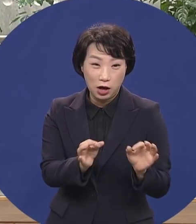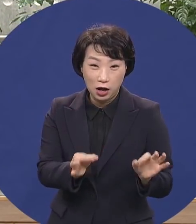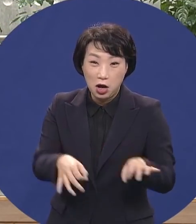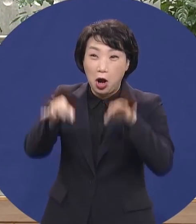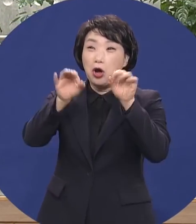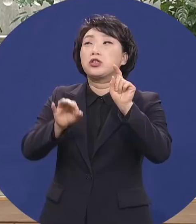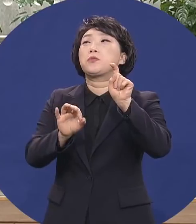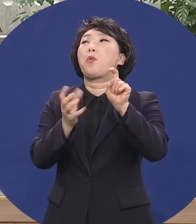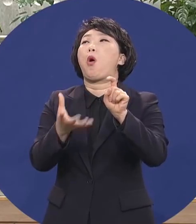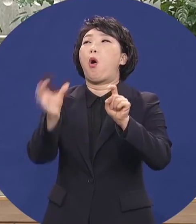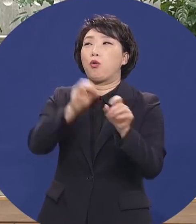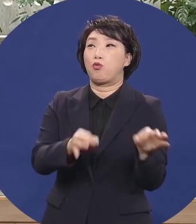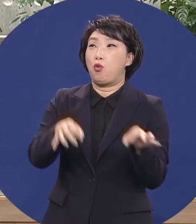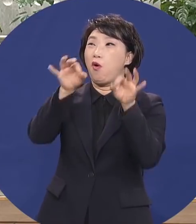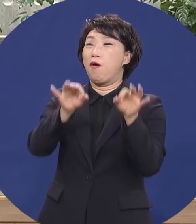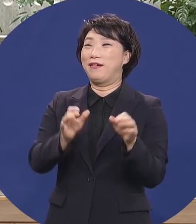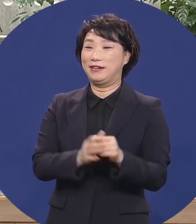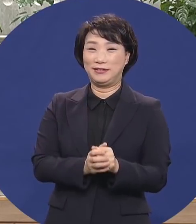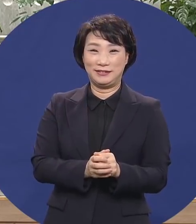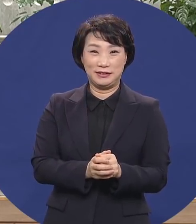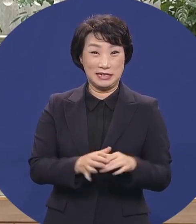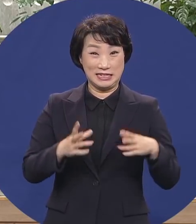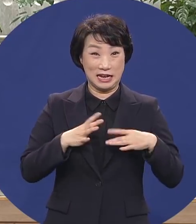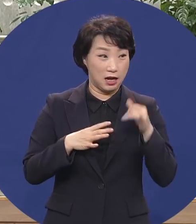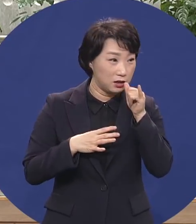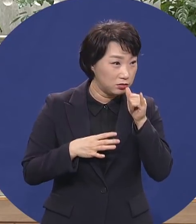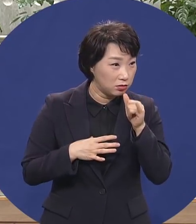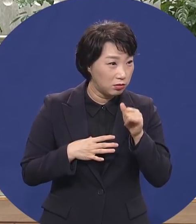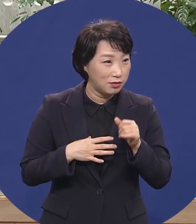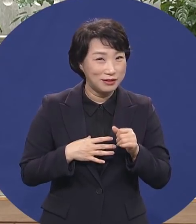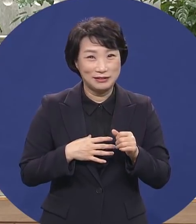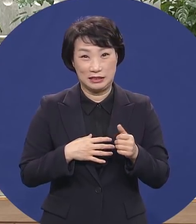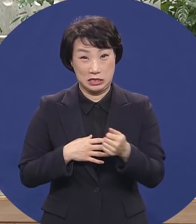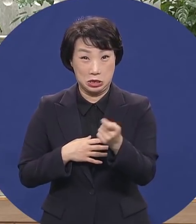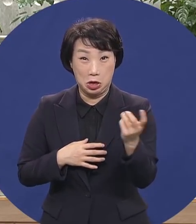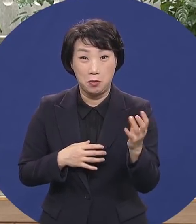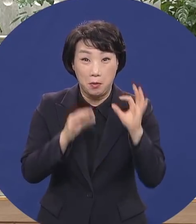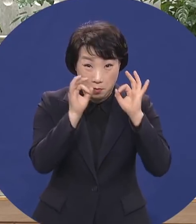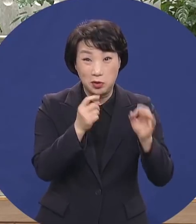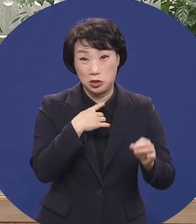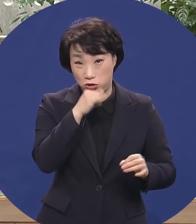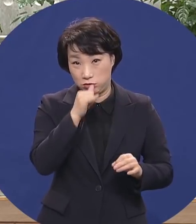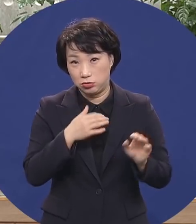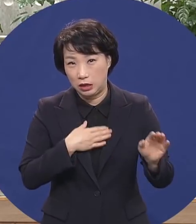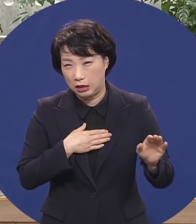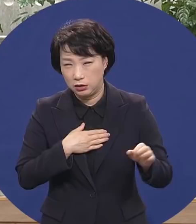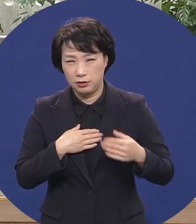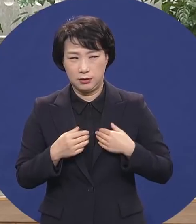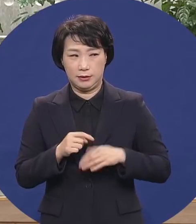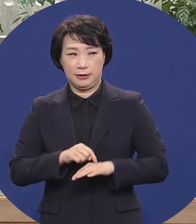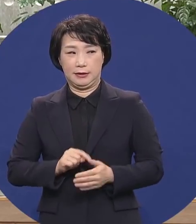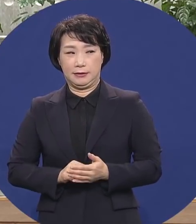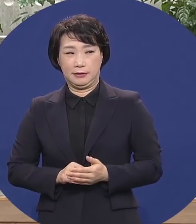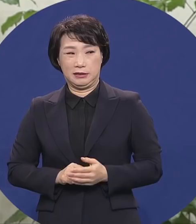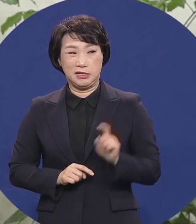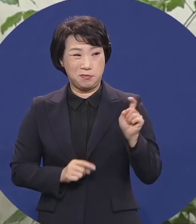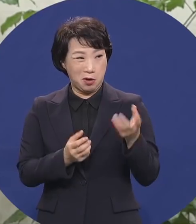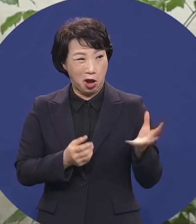10억이 됐어. 여자랑 하는 사람 몇 사람 봤거든 내가. 근데 속으로